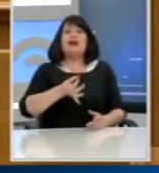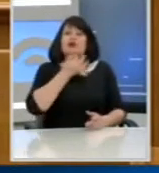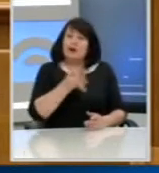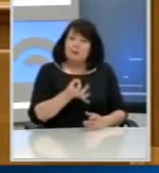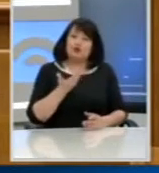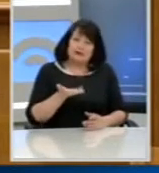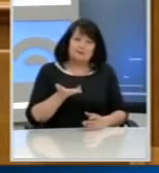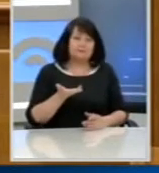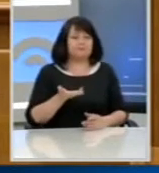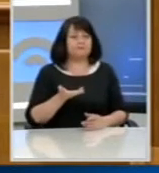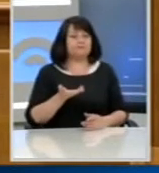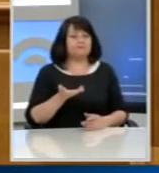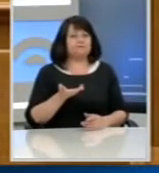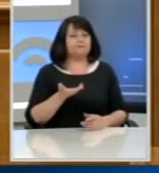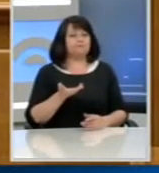ότι